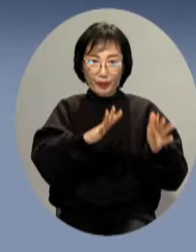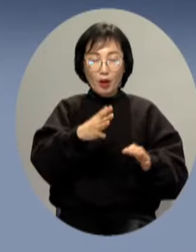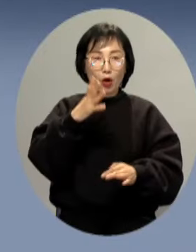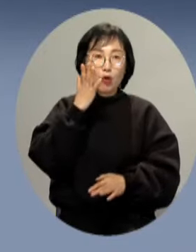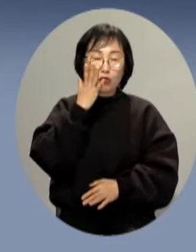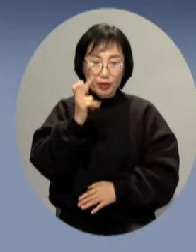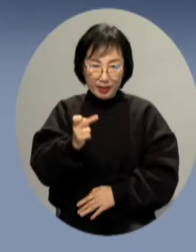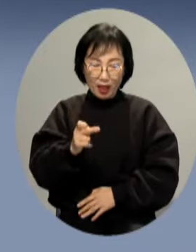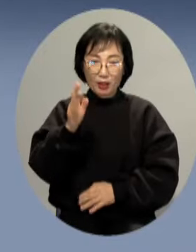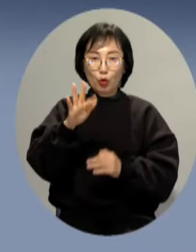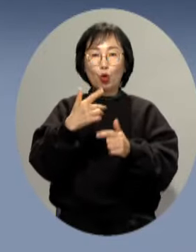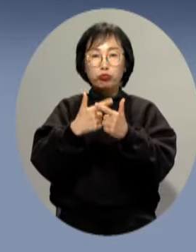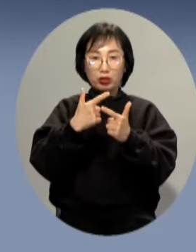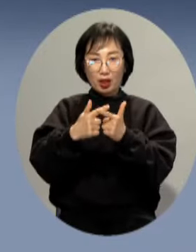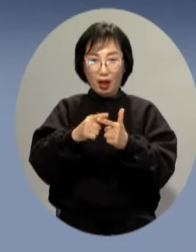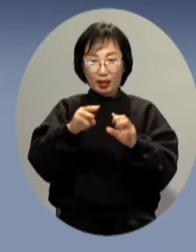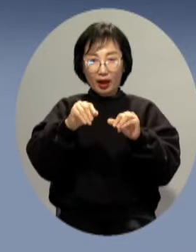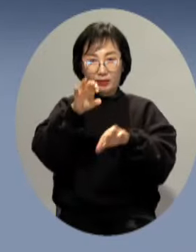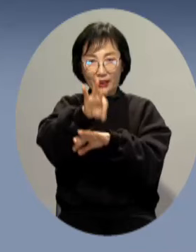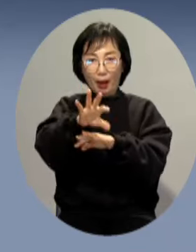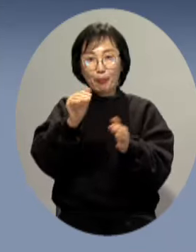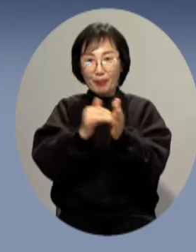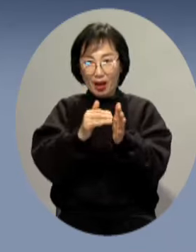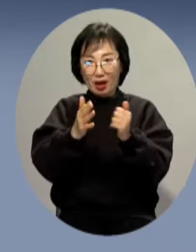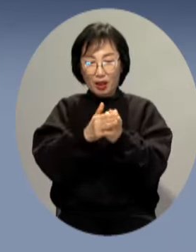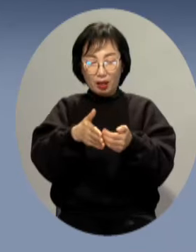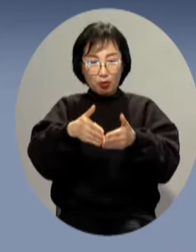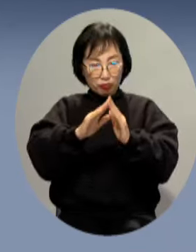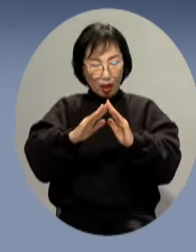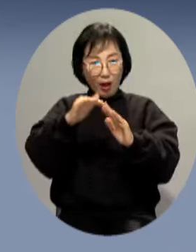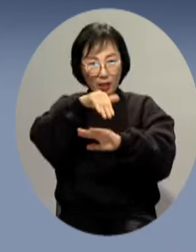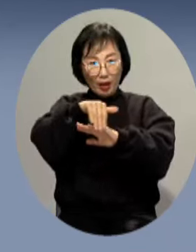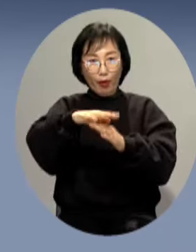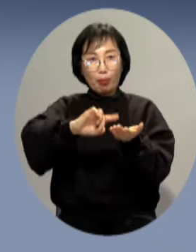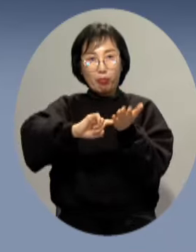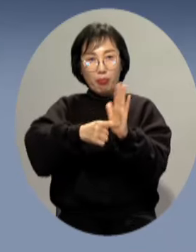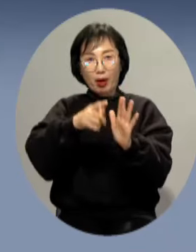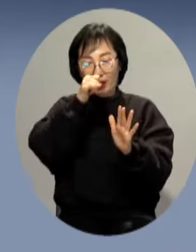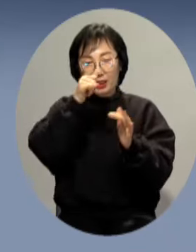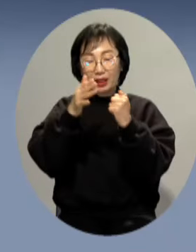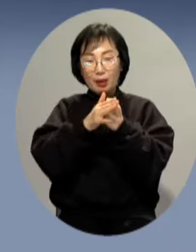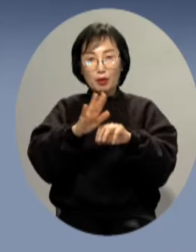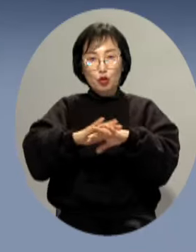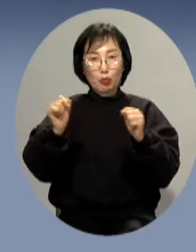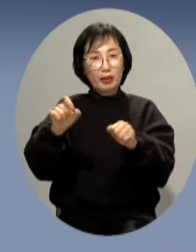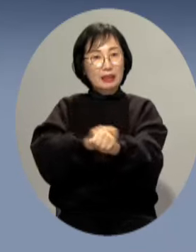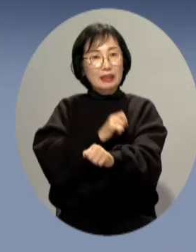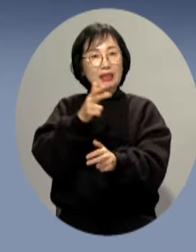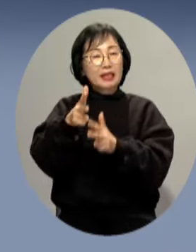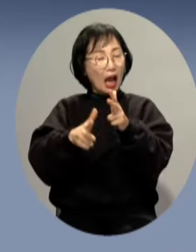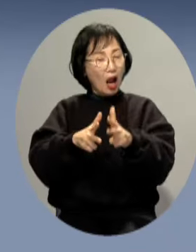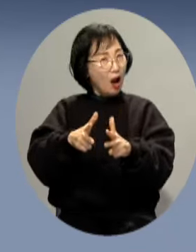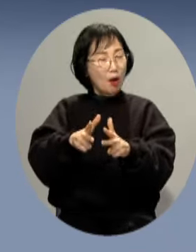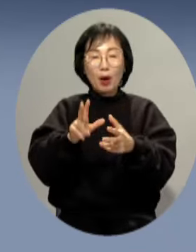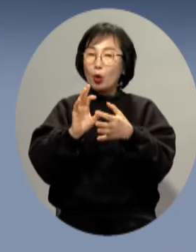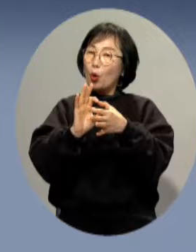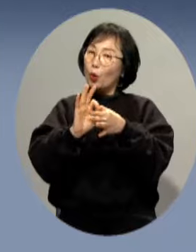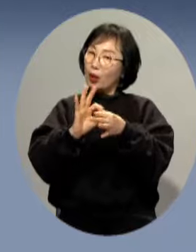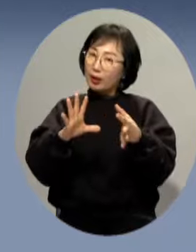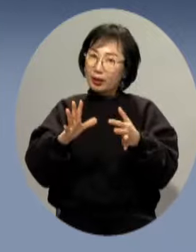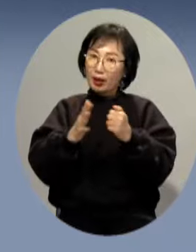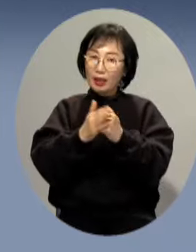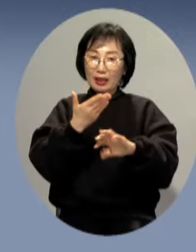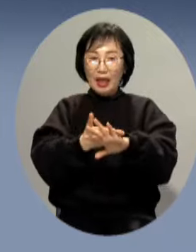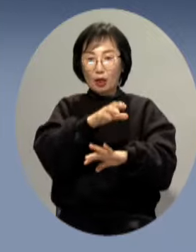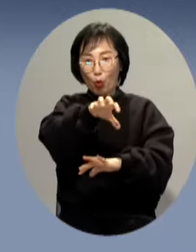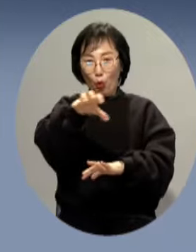부지를 확보하고 K-POP 학교를 세운다는 구체적인 계획까지 내놓아 전북의 특화 사업이란 말이 무색하게 여러 지역에서